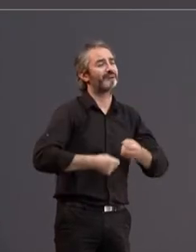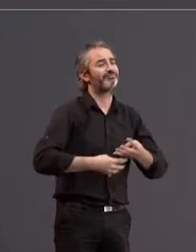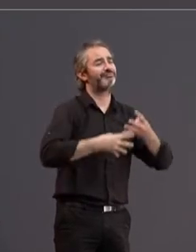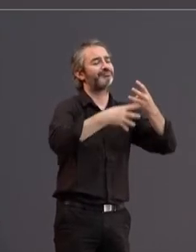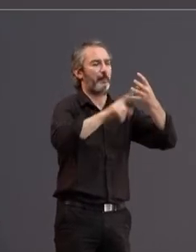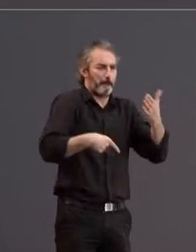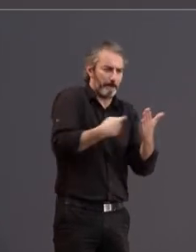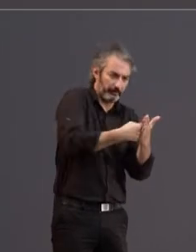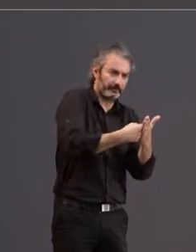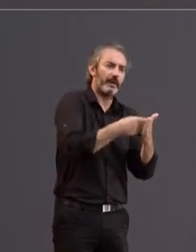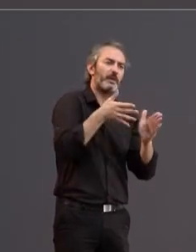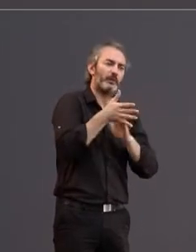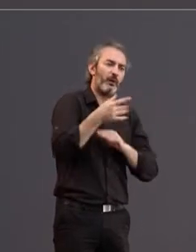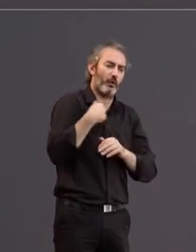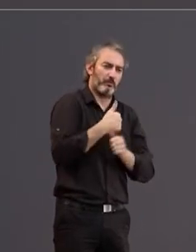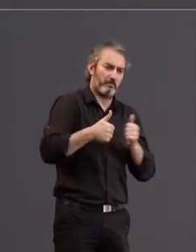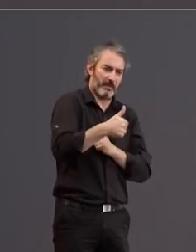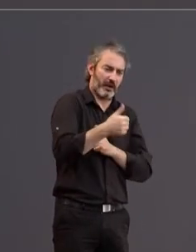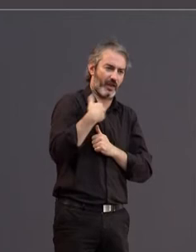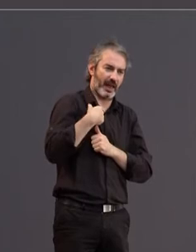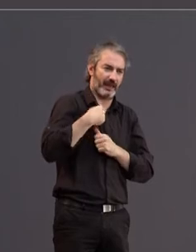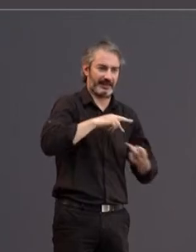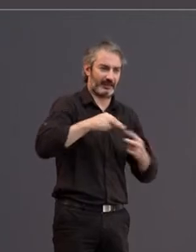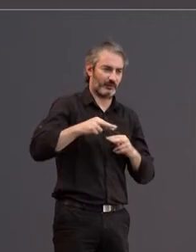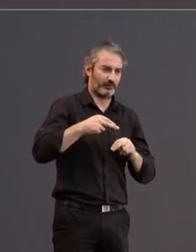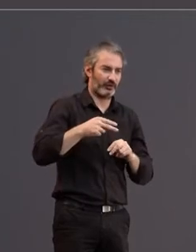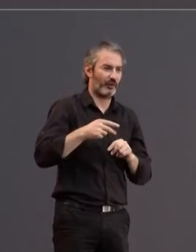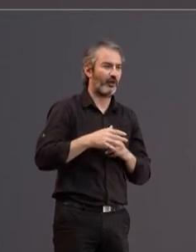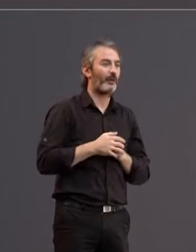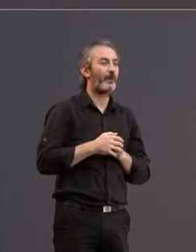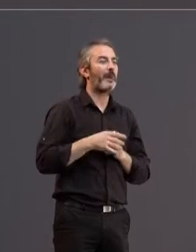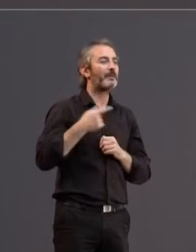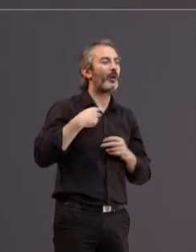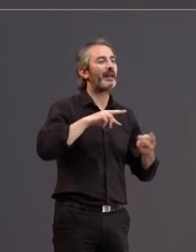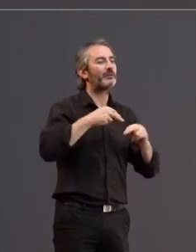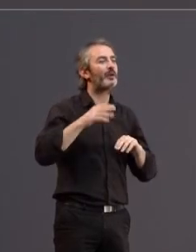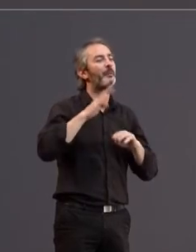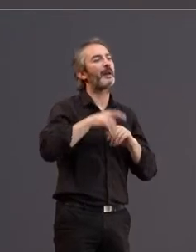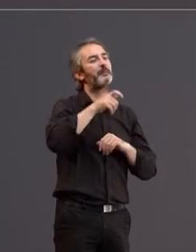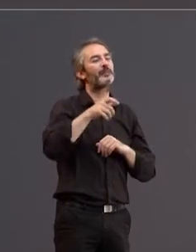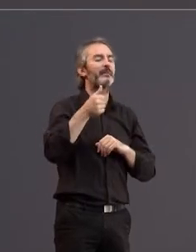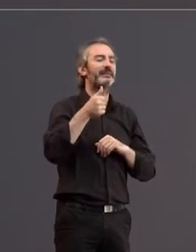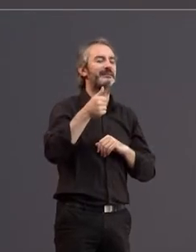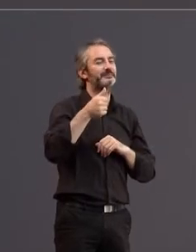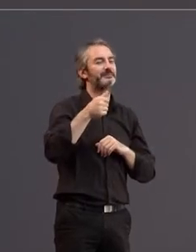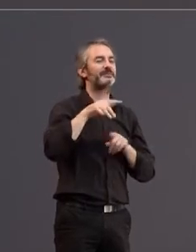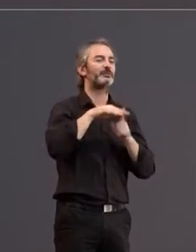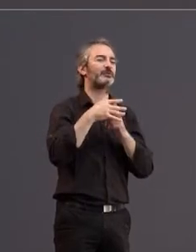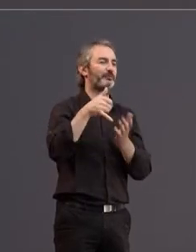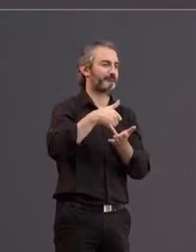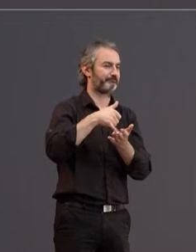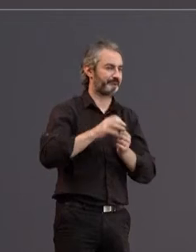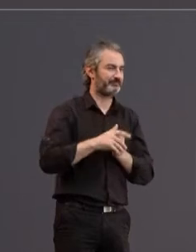perquè saben que tu ja has traduït el primer. Encàrrecs de traducció que ajuden els més desfavorits.